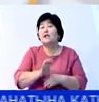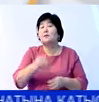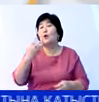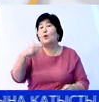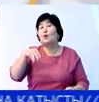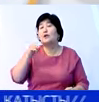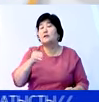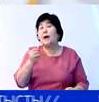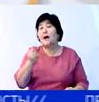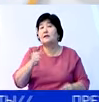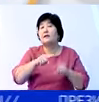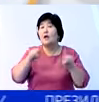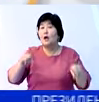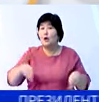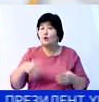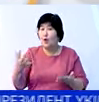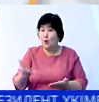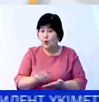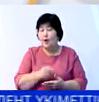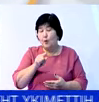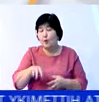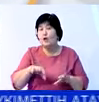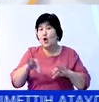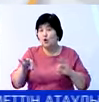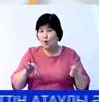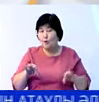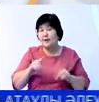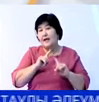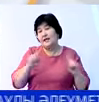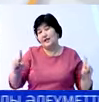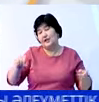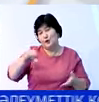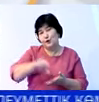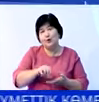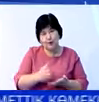мың теңге сертификатын да ұтып алып, осы жобада ерекше көзге түстік.